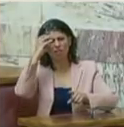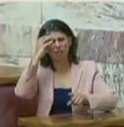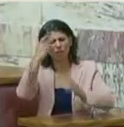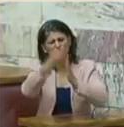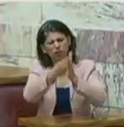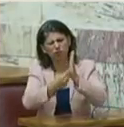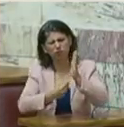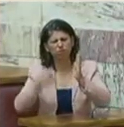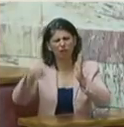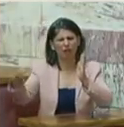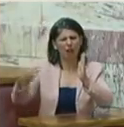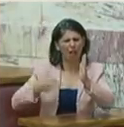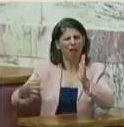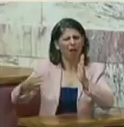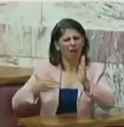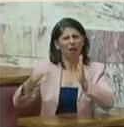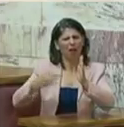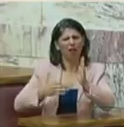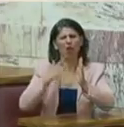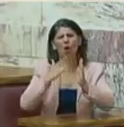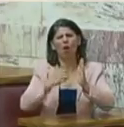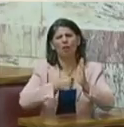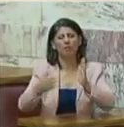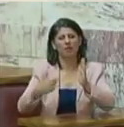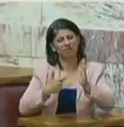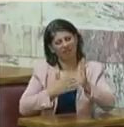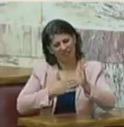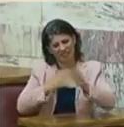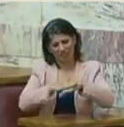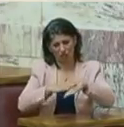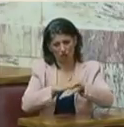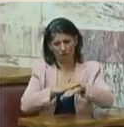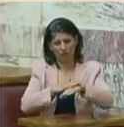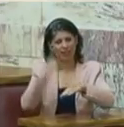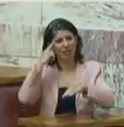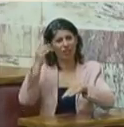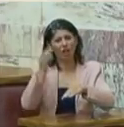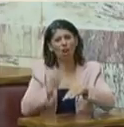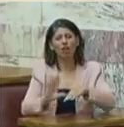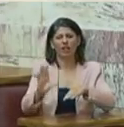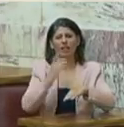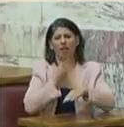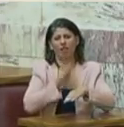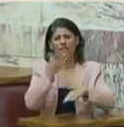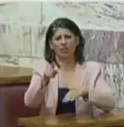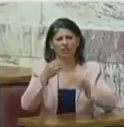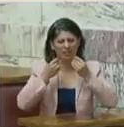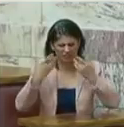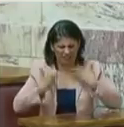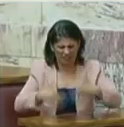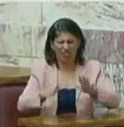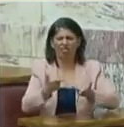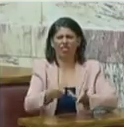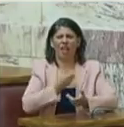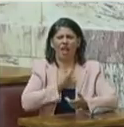την, επιτρέψτε μου την έκφραση, με όρους ιδεολογικούς το λέω, χυδαία επένδυσή σας στην